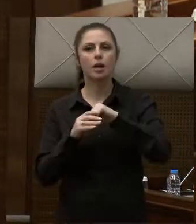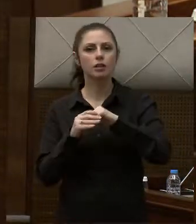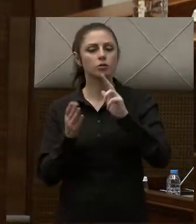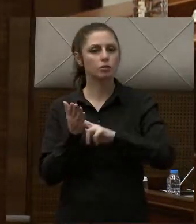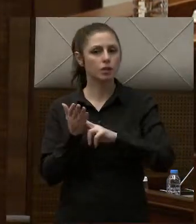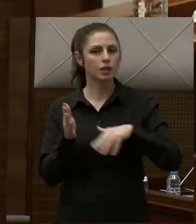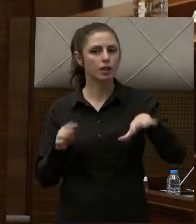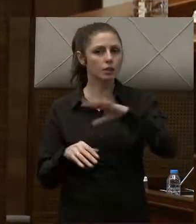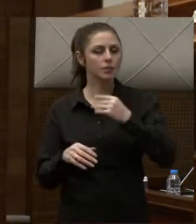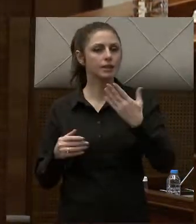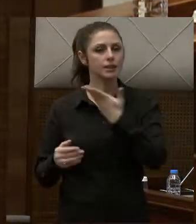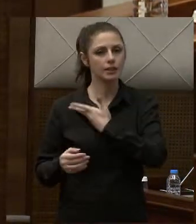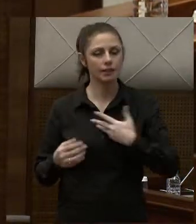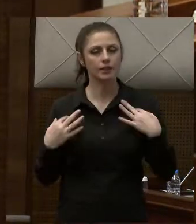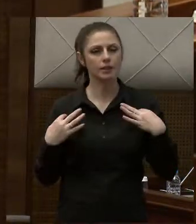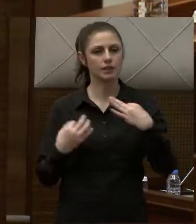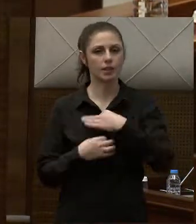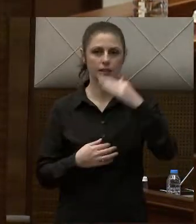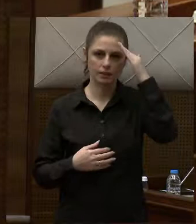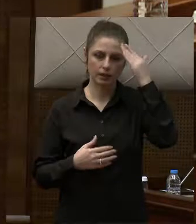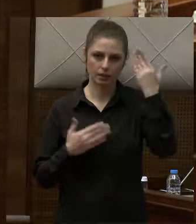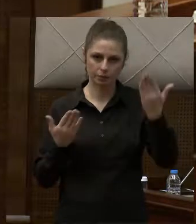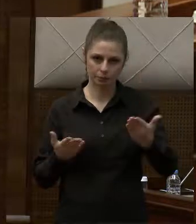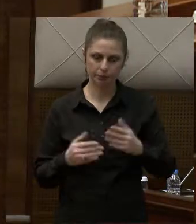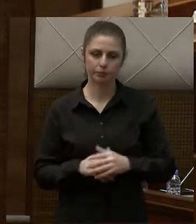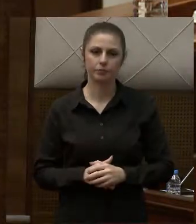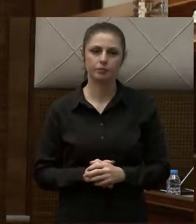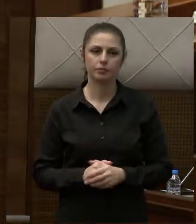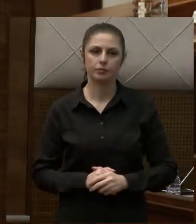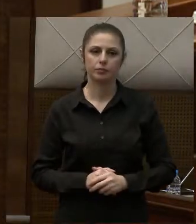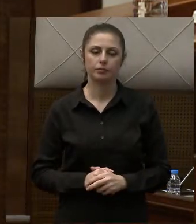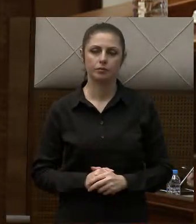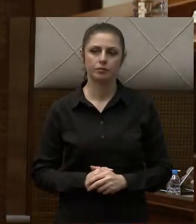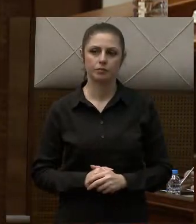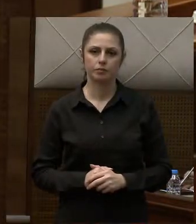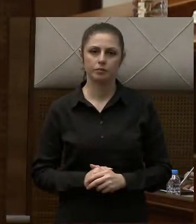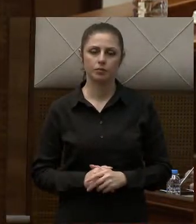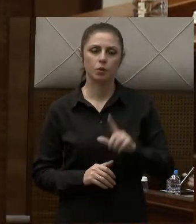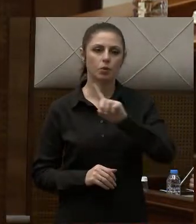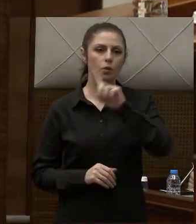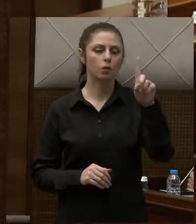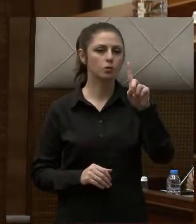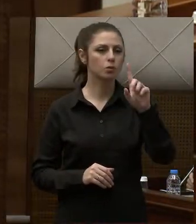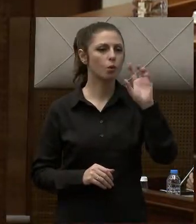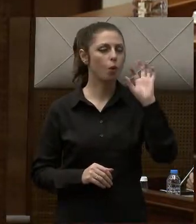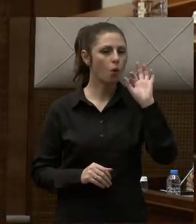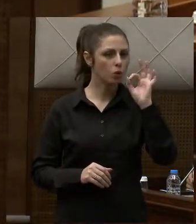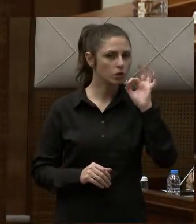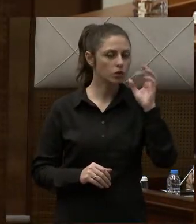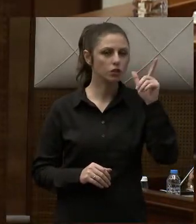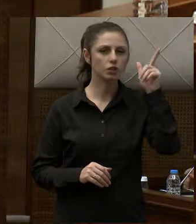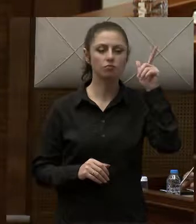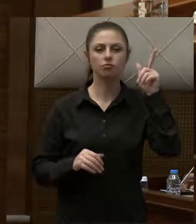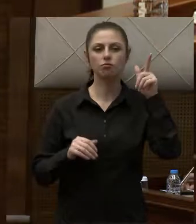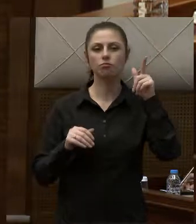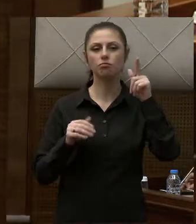sevgi, saygı ve muhabbetle selamlıyorum. Mir Mehmet Öztürk, belediye meclis üyesi. 10 Ocak Çalışan Gazetecileri Günü için AK Parti